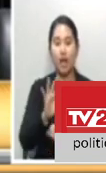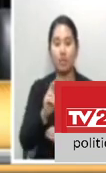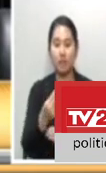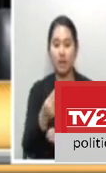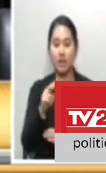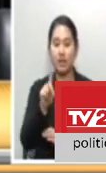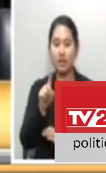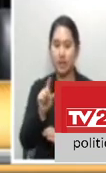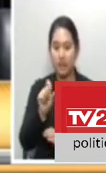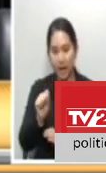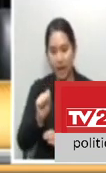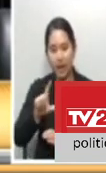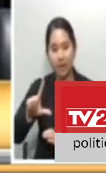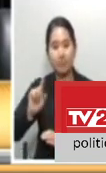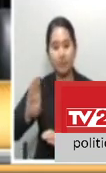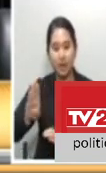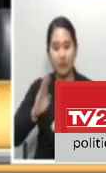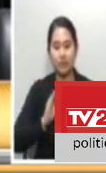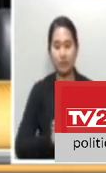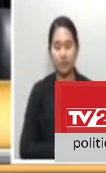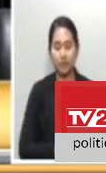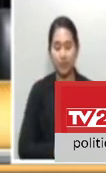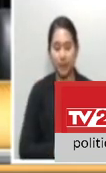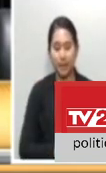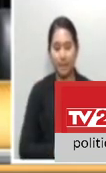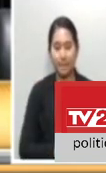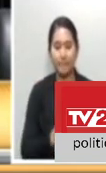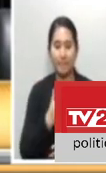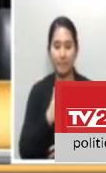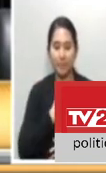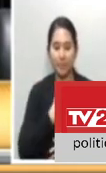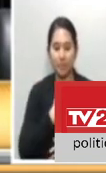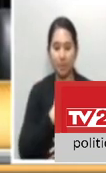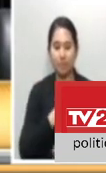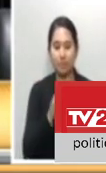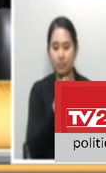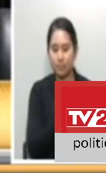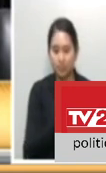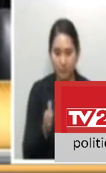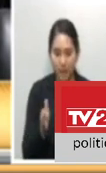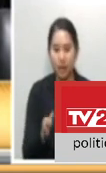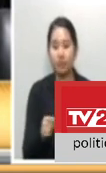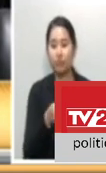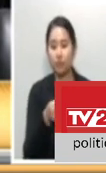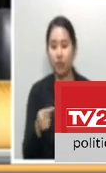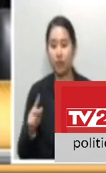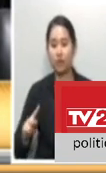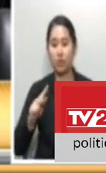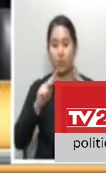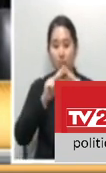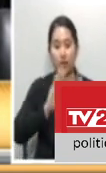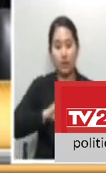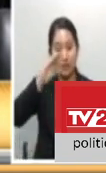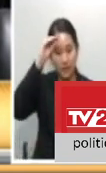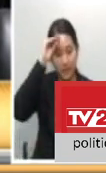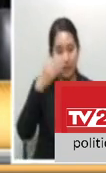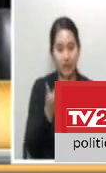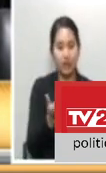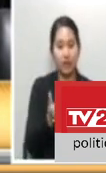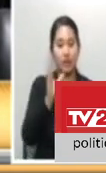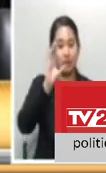ง 100,000 ล้านบาทผมจึงขอผ่านมายังกระทรวงศึกษาธิการซึ่งตั้งงบประมาณ